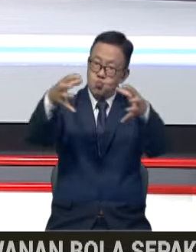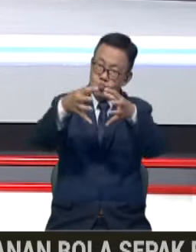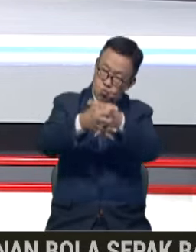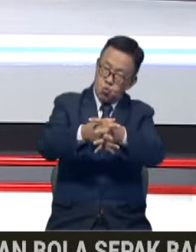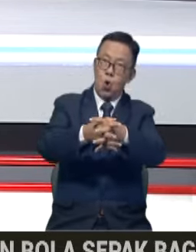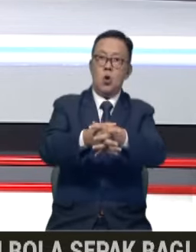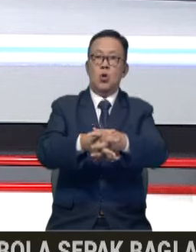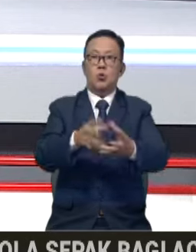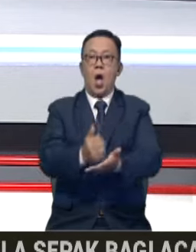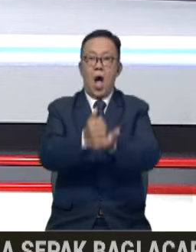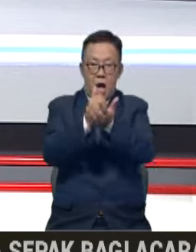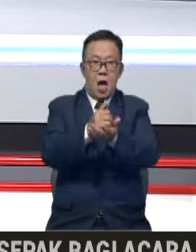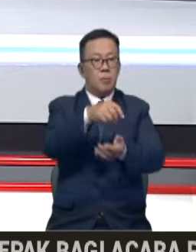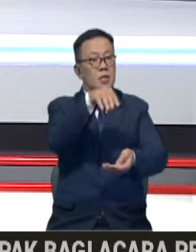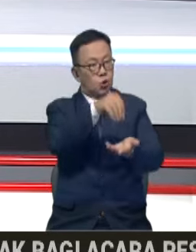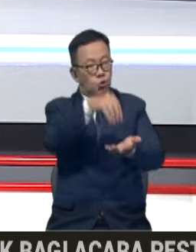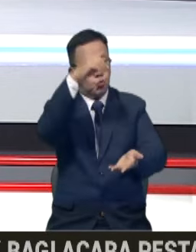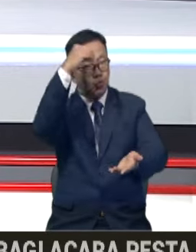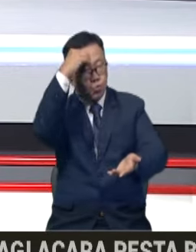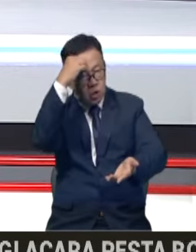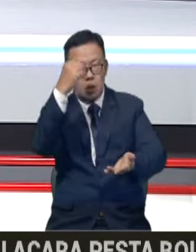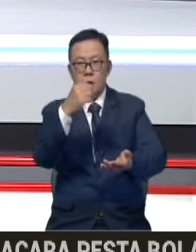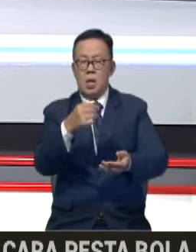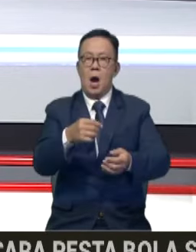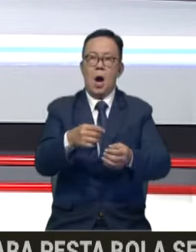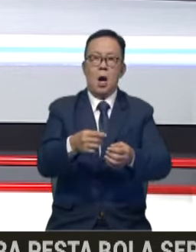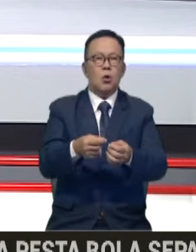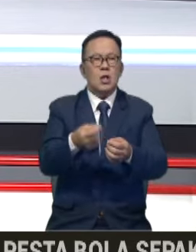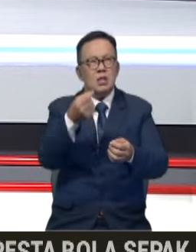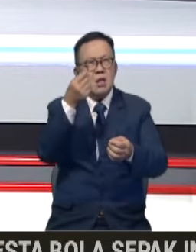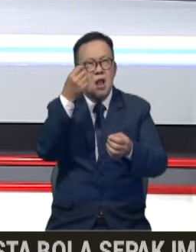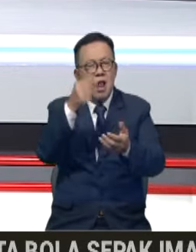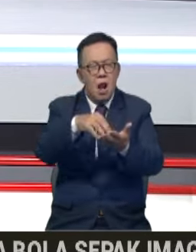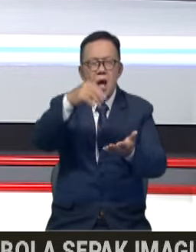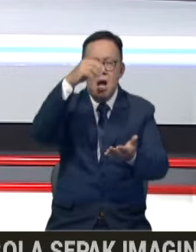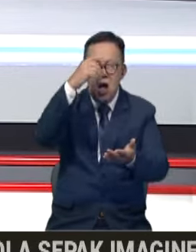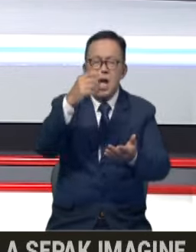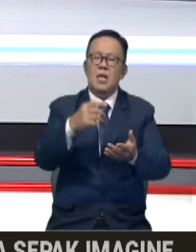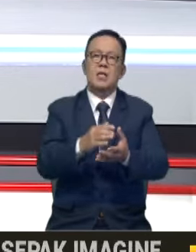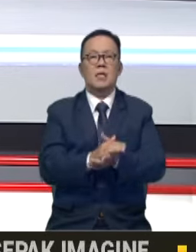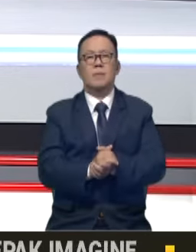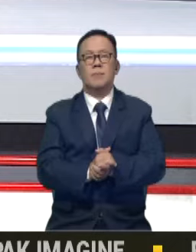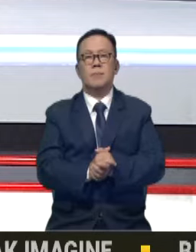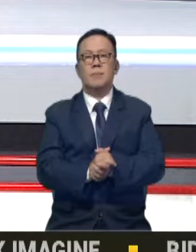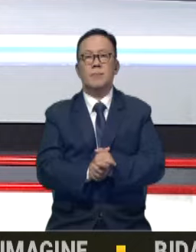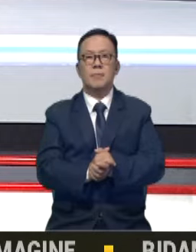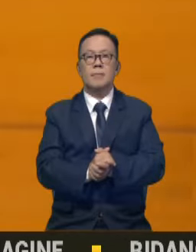pelbagai disiplin yang memanfaatkan kebolehsuaian, daya tahan dan minda pelajar.